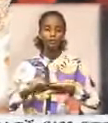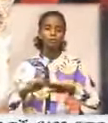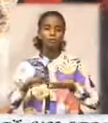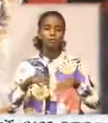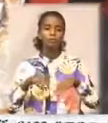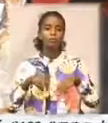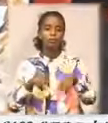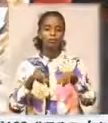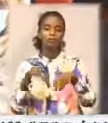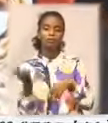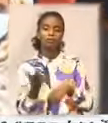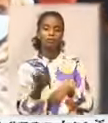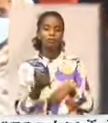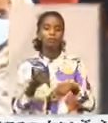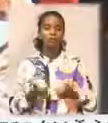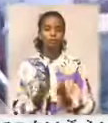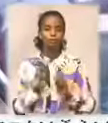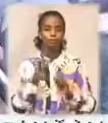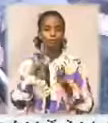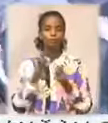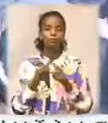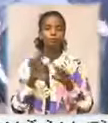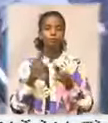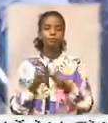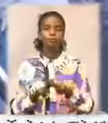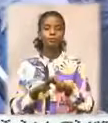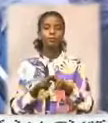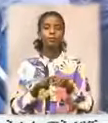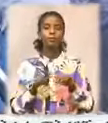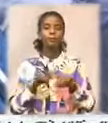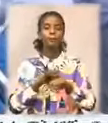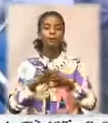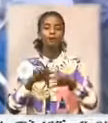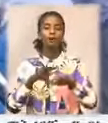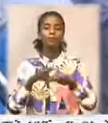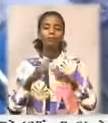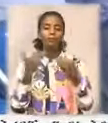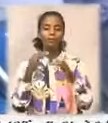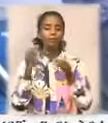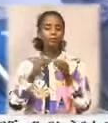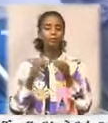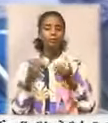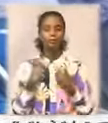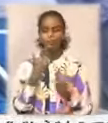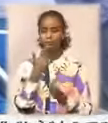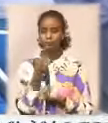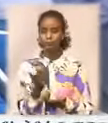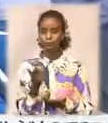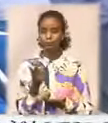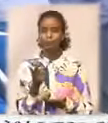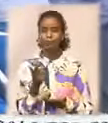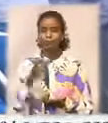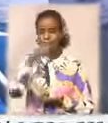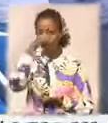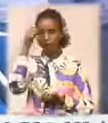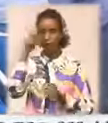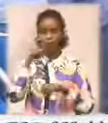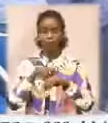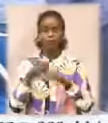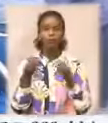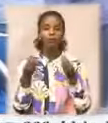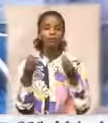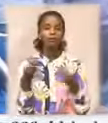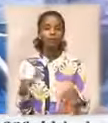ዘር የማኖር ተግባርም ተወጥኗል። አንደኛው የማሳ መጠን መጨመር አለብን ብለናል። በበልግ ወቅት